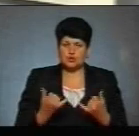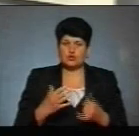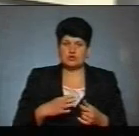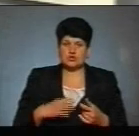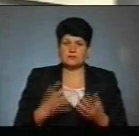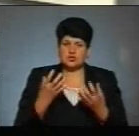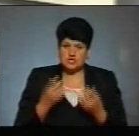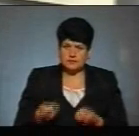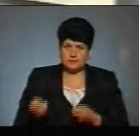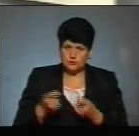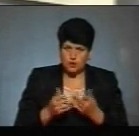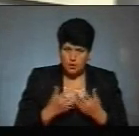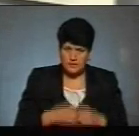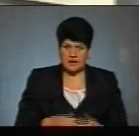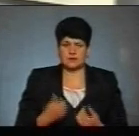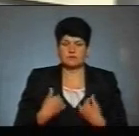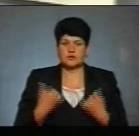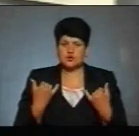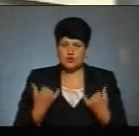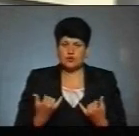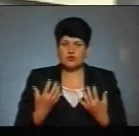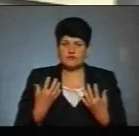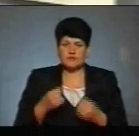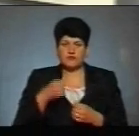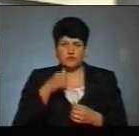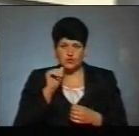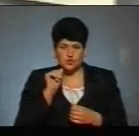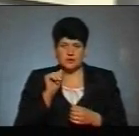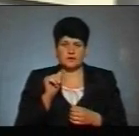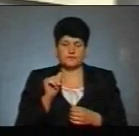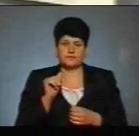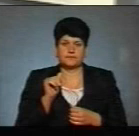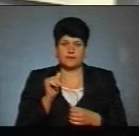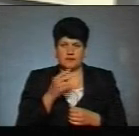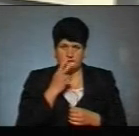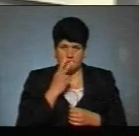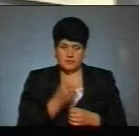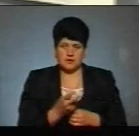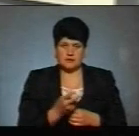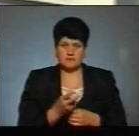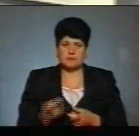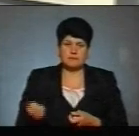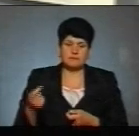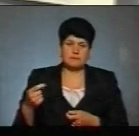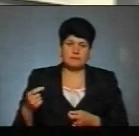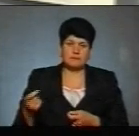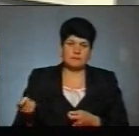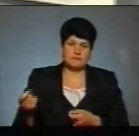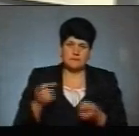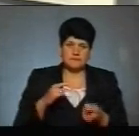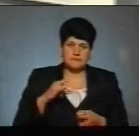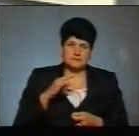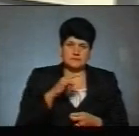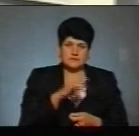очікуємо нове обладнання. Ми сьогодні вже, вчора, я думаю, я надіюся, ви бачили, що прилетів, значить,